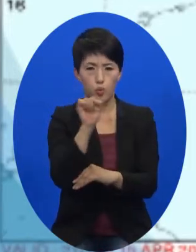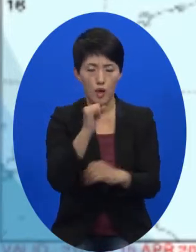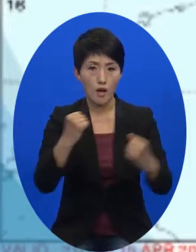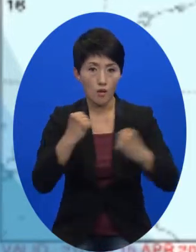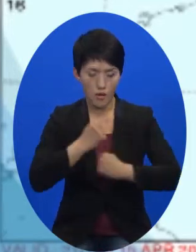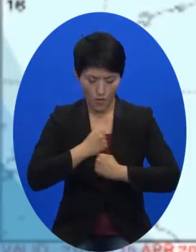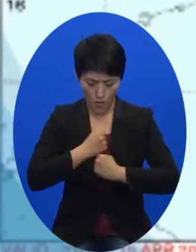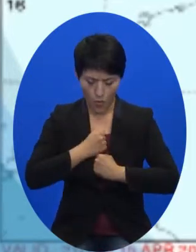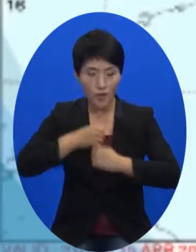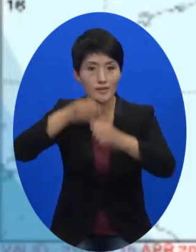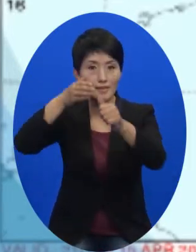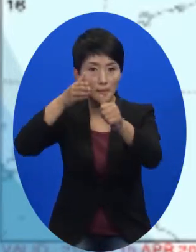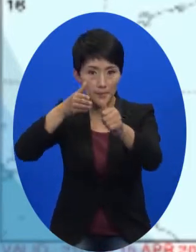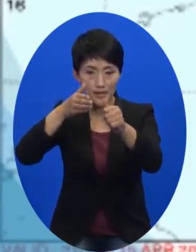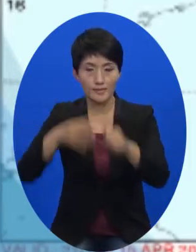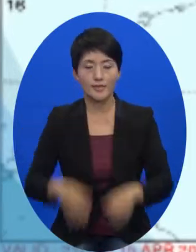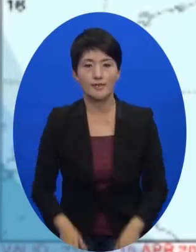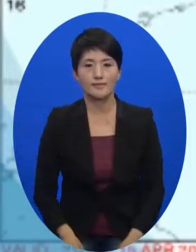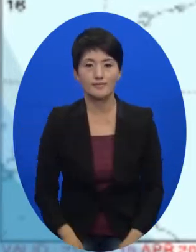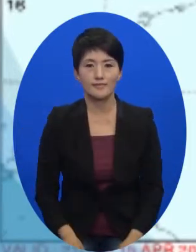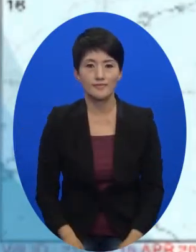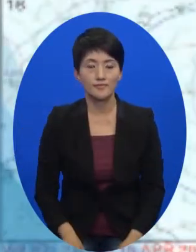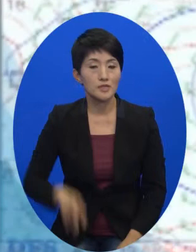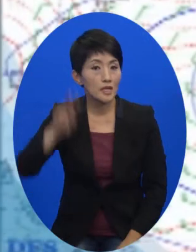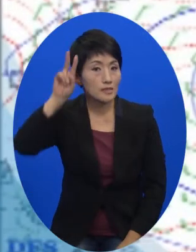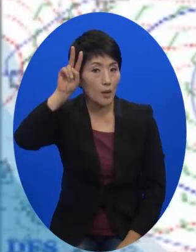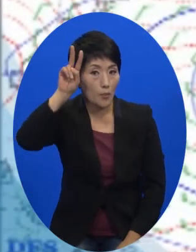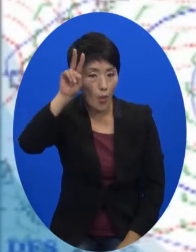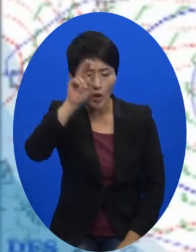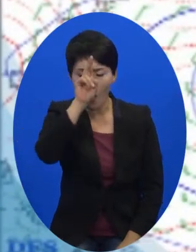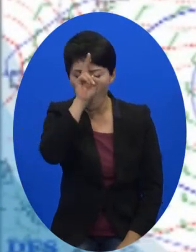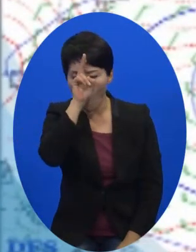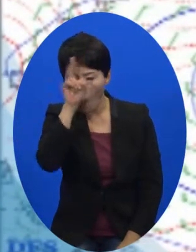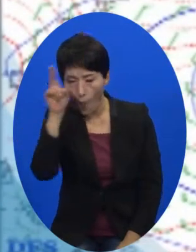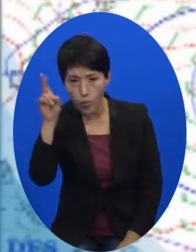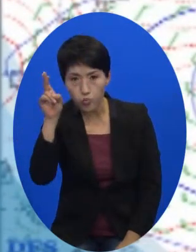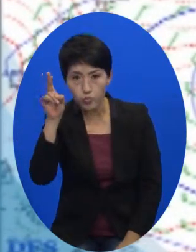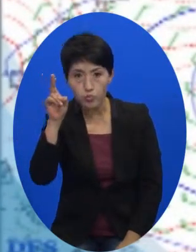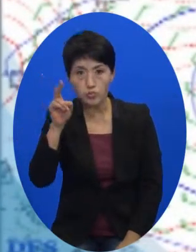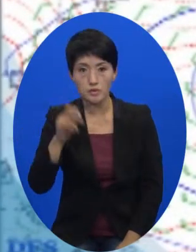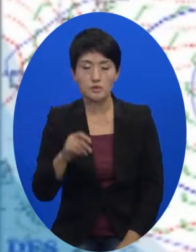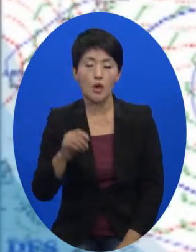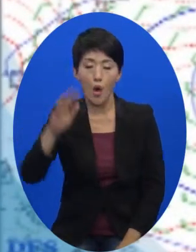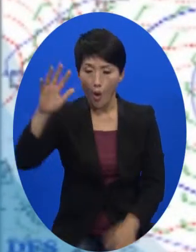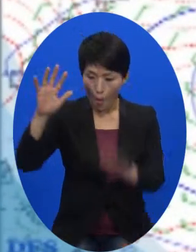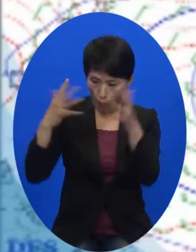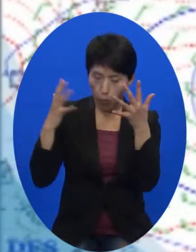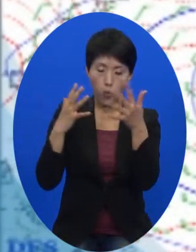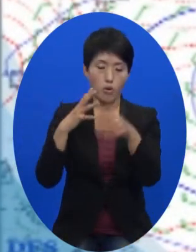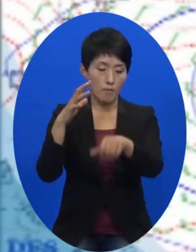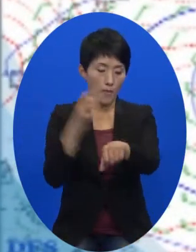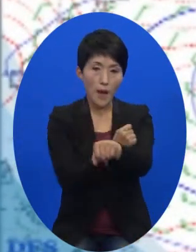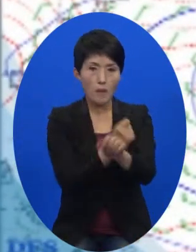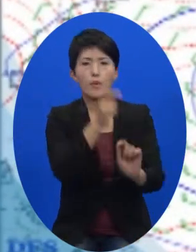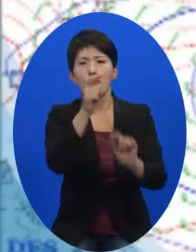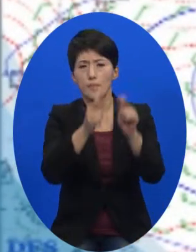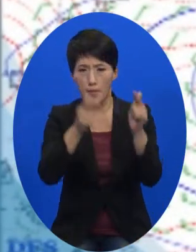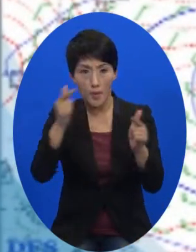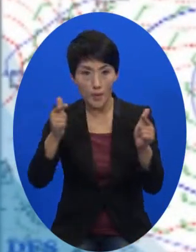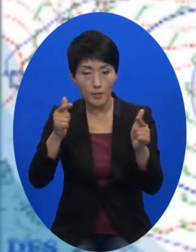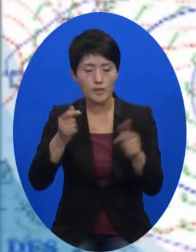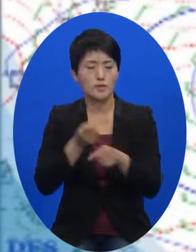교통 안전과 건강 관리에 유의하시기 바랍니다. 모레 오후에 925헥토파스칼 기온과 바람